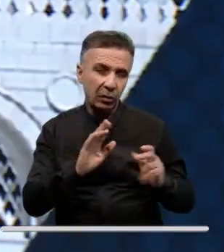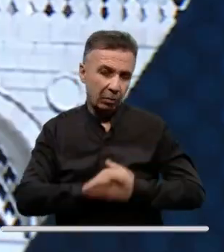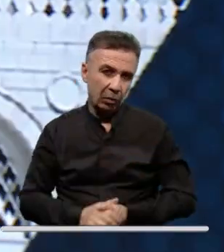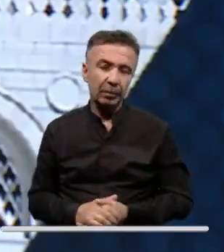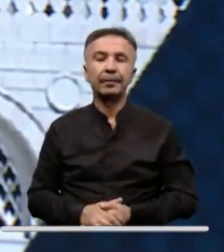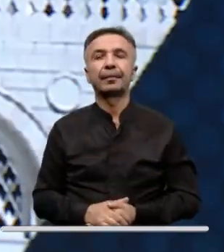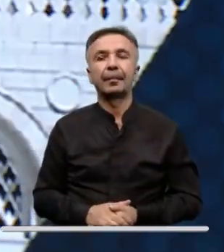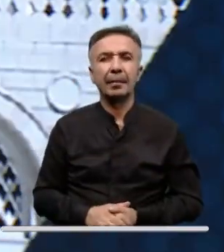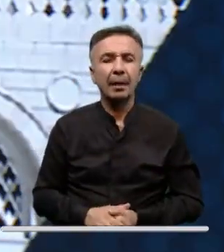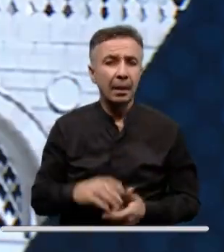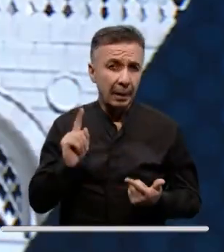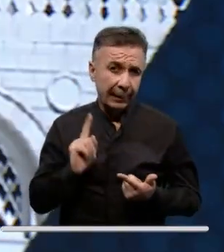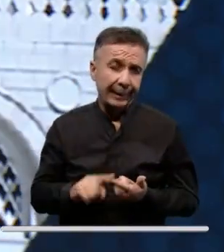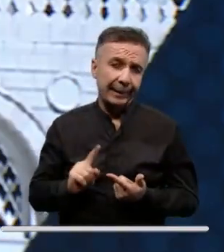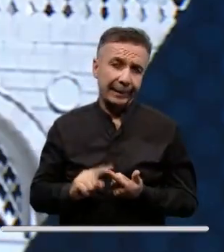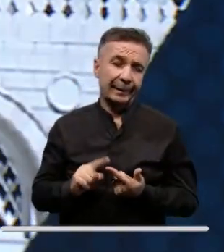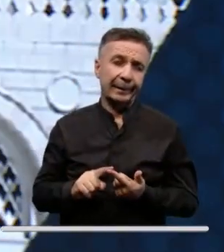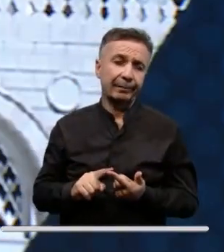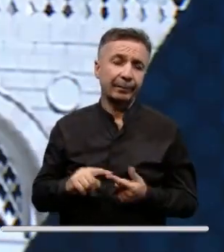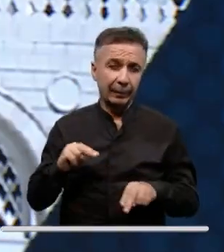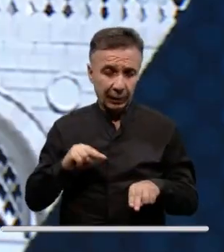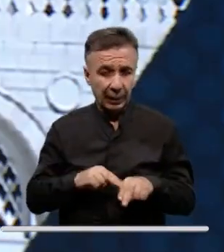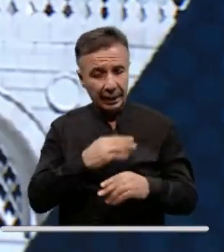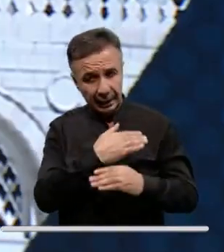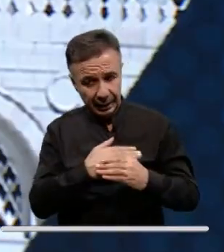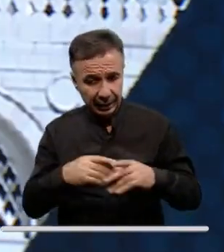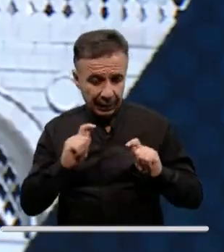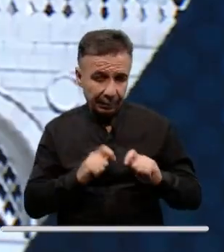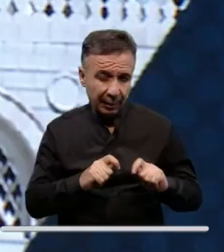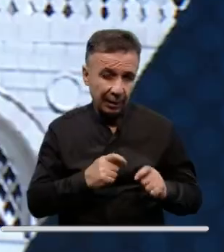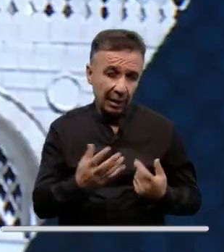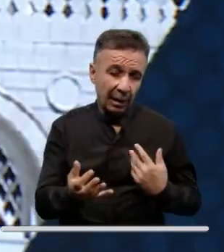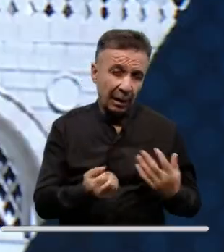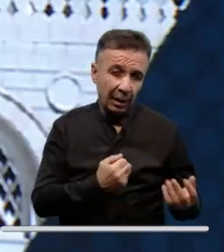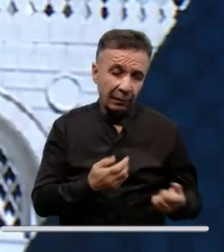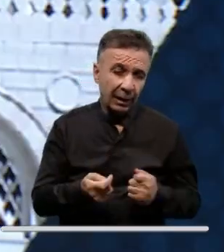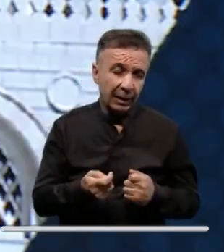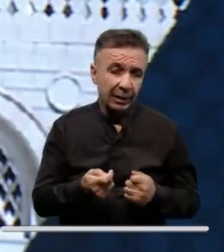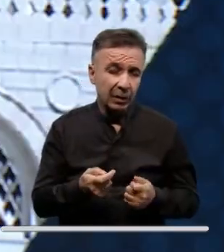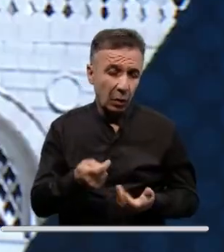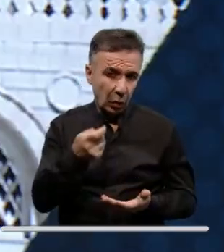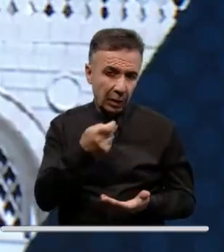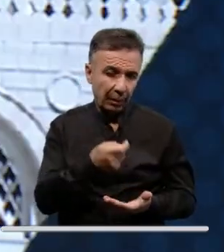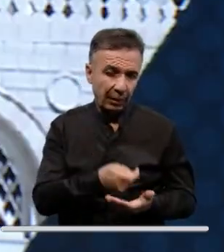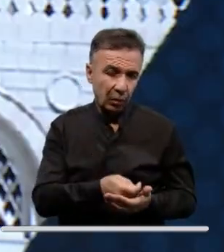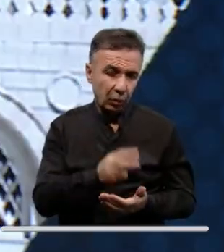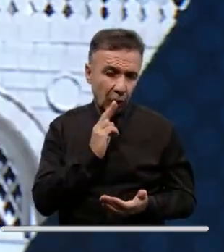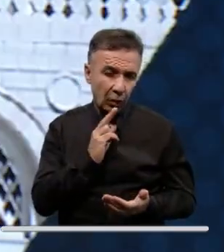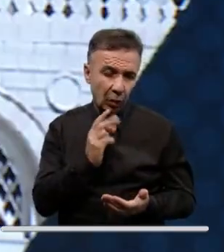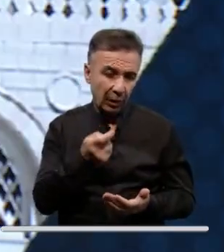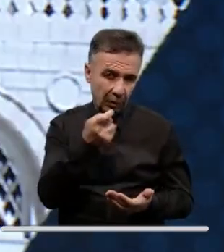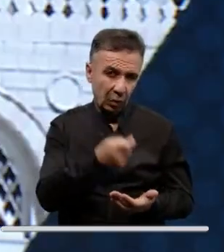işlemdir İkincisi kredi kartı ile yapılan alışverişlerin ödeme günü var değil mi en son ödeme günü